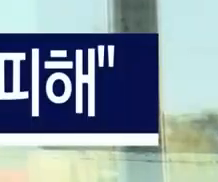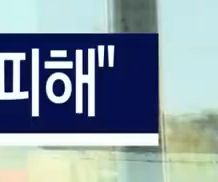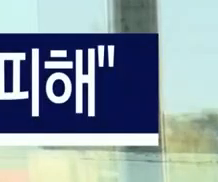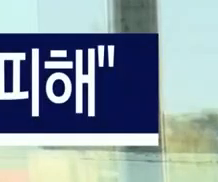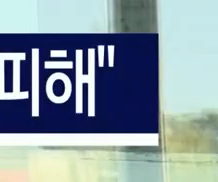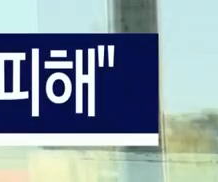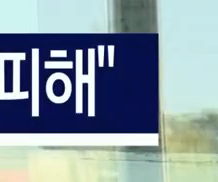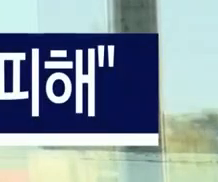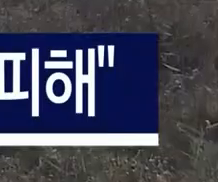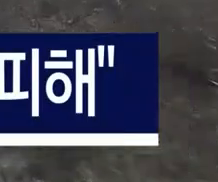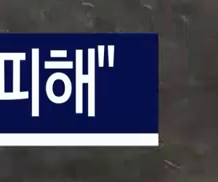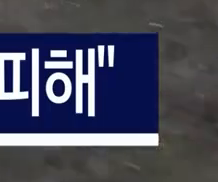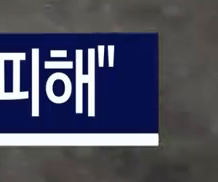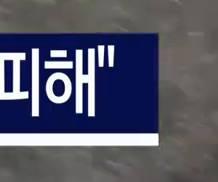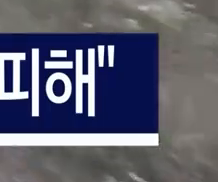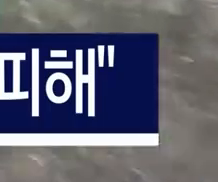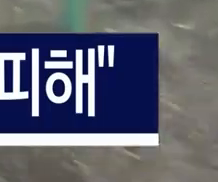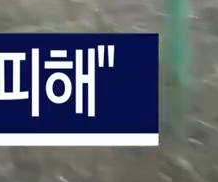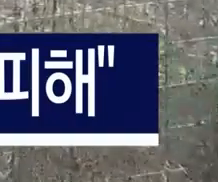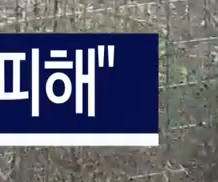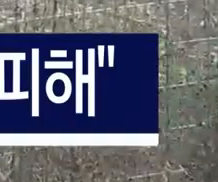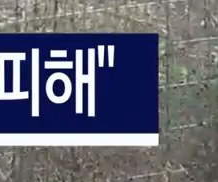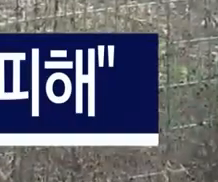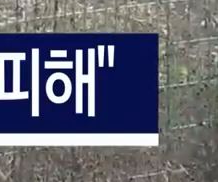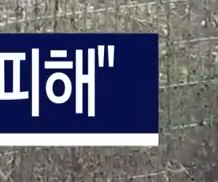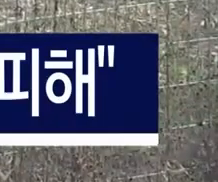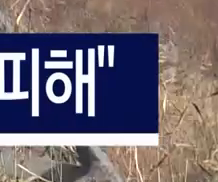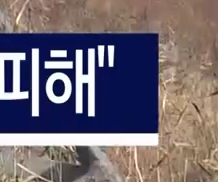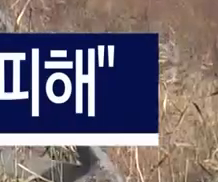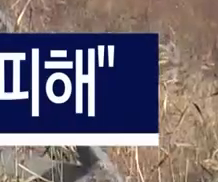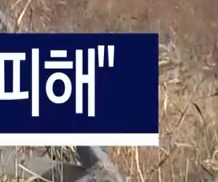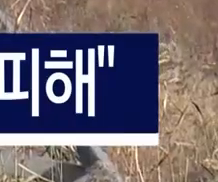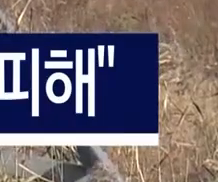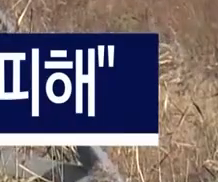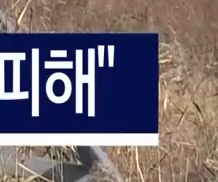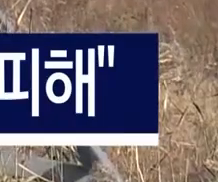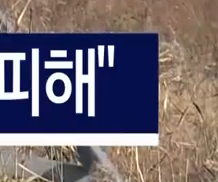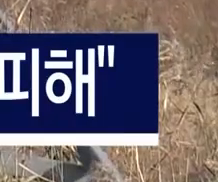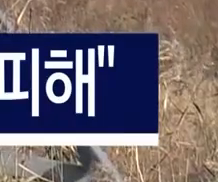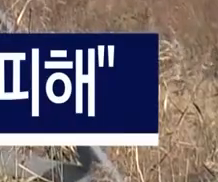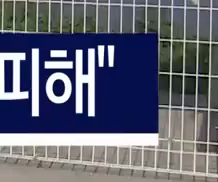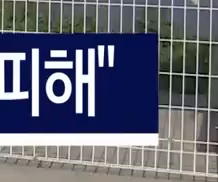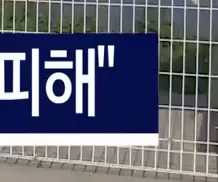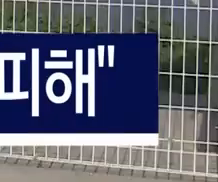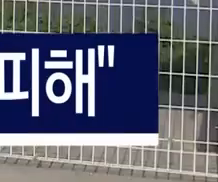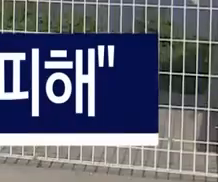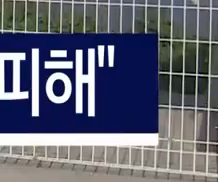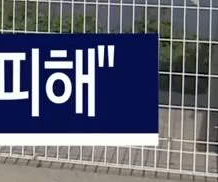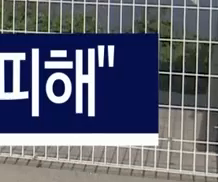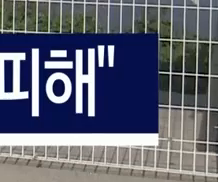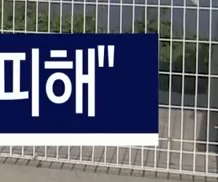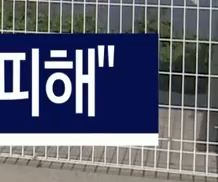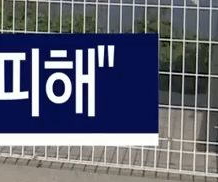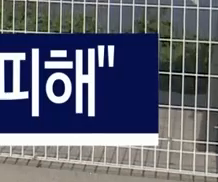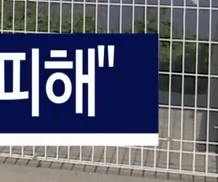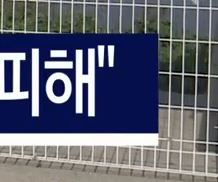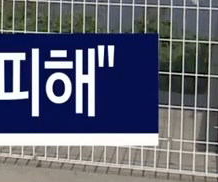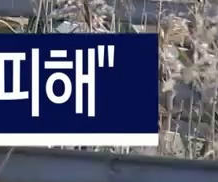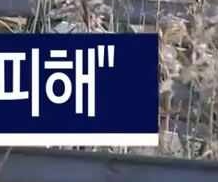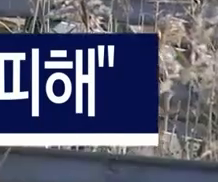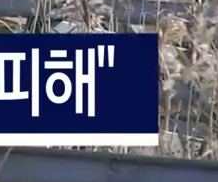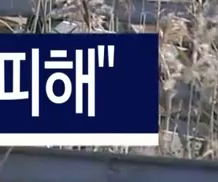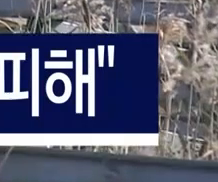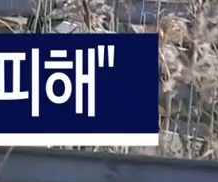여수수협이 태양광 사업자금 대출을 부실하게 진행했다가 최대 60억 원의 피해가 우려되고 있습니다. 공사 진행